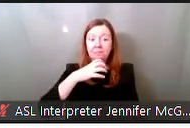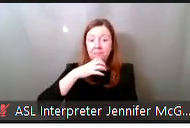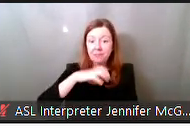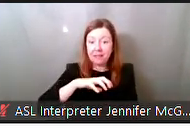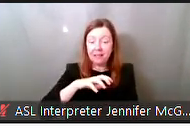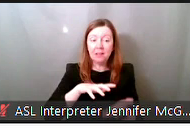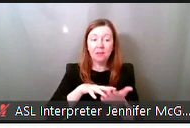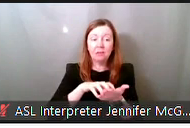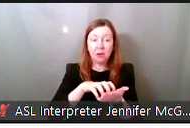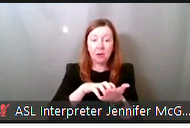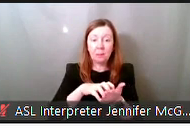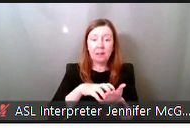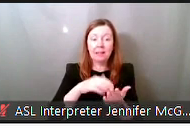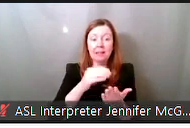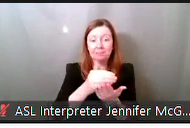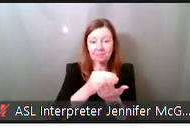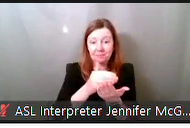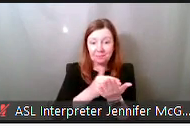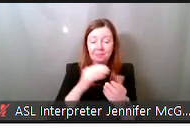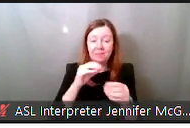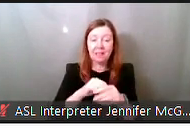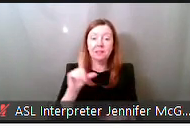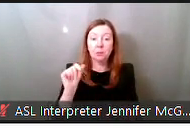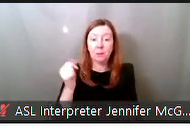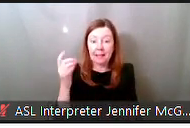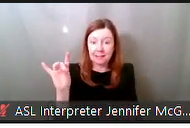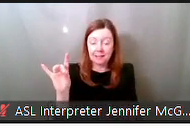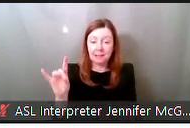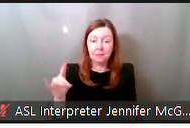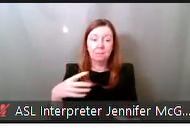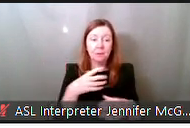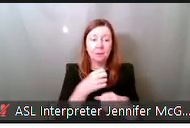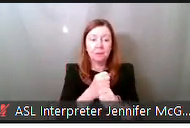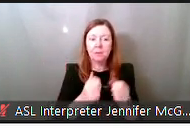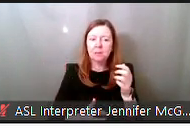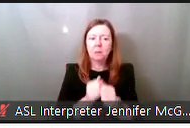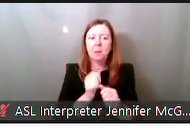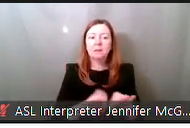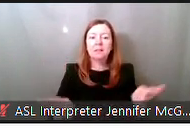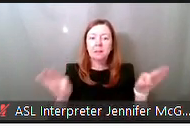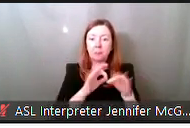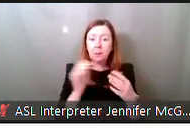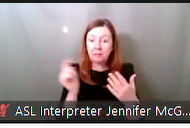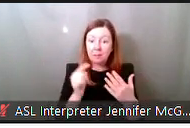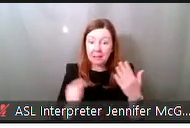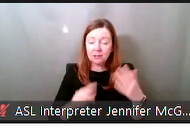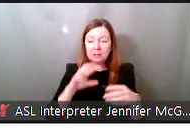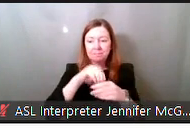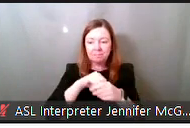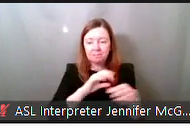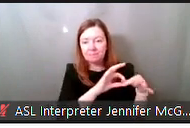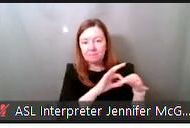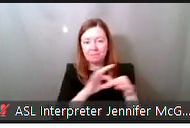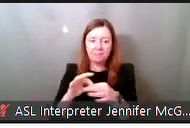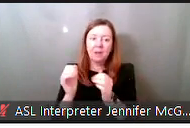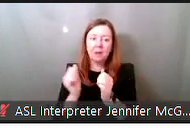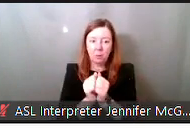热量呢能够会也会增加。一个城市的一